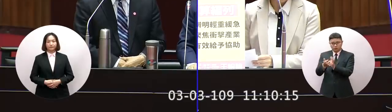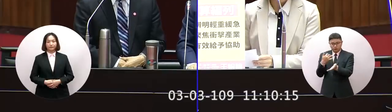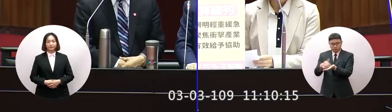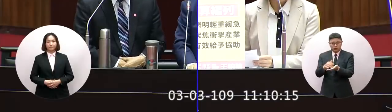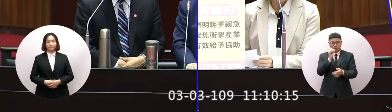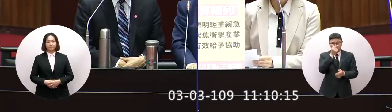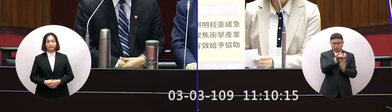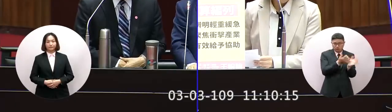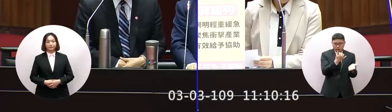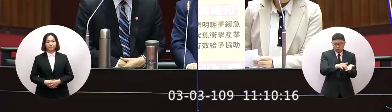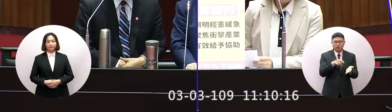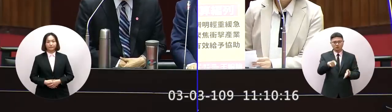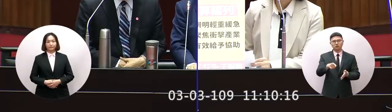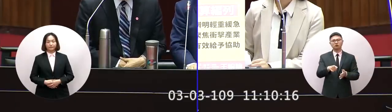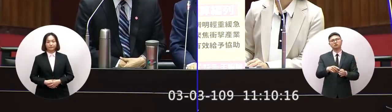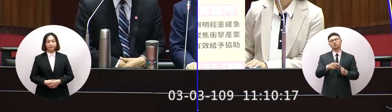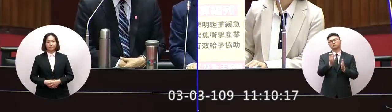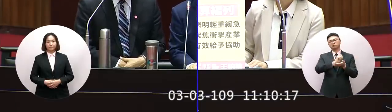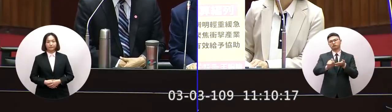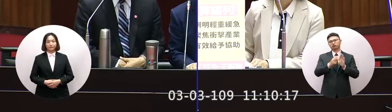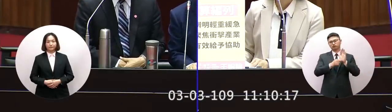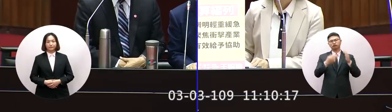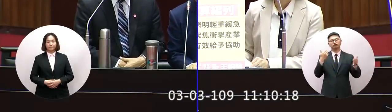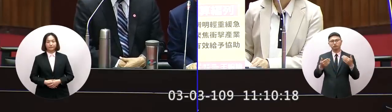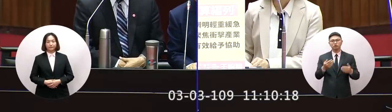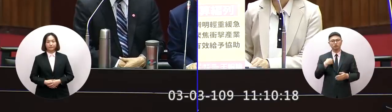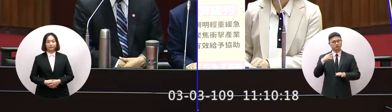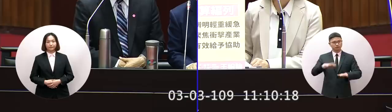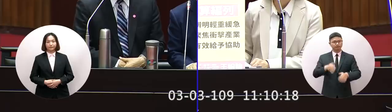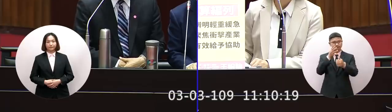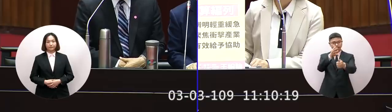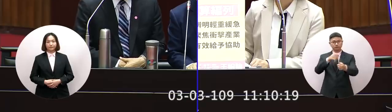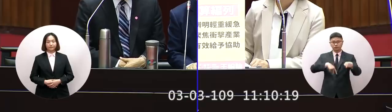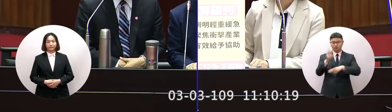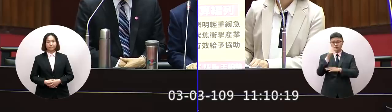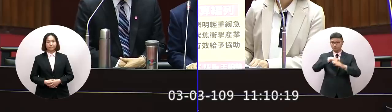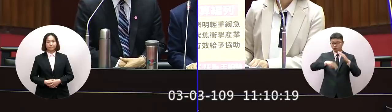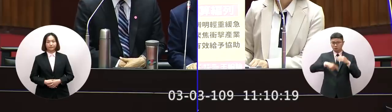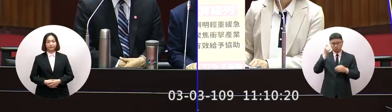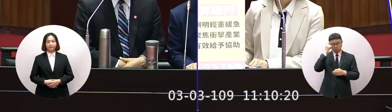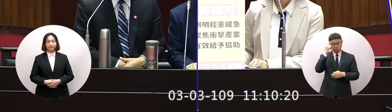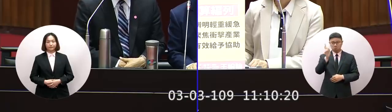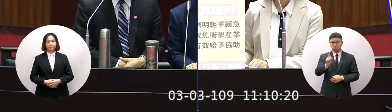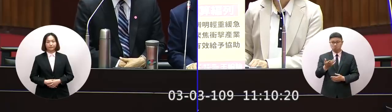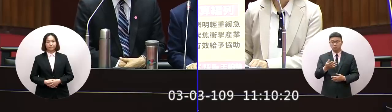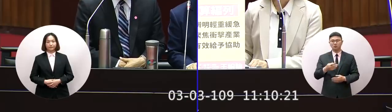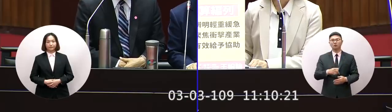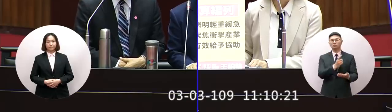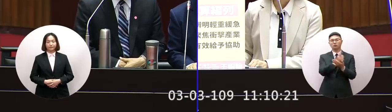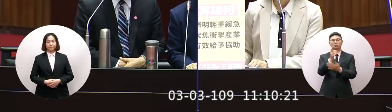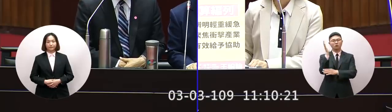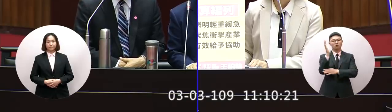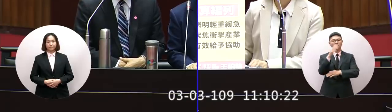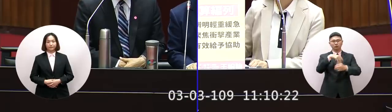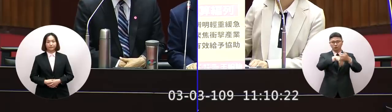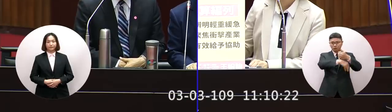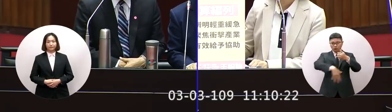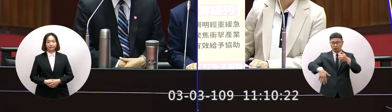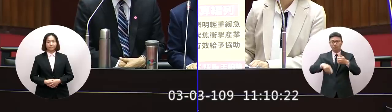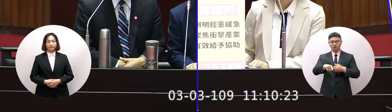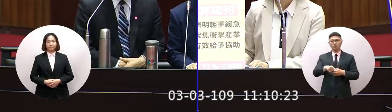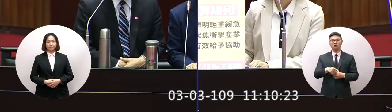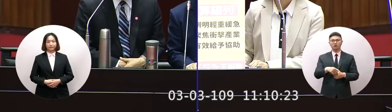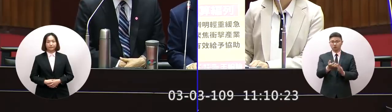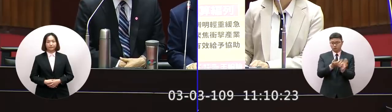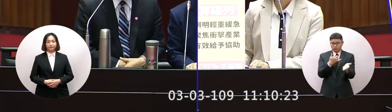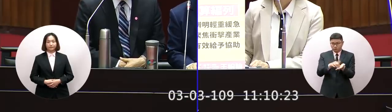觉得已经有给了清楚的定义。那我不知道这边说想请教一下，说在行政院的角度上，针对各部会提出来的预算，是不是有一个符